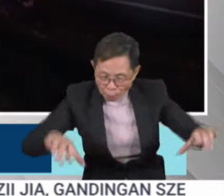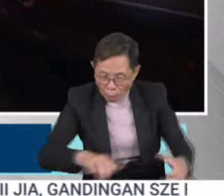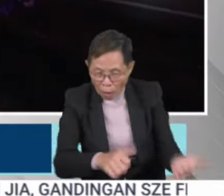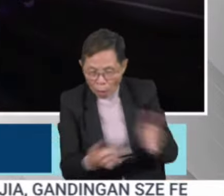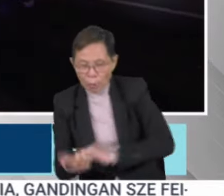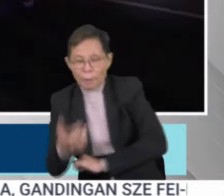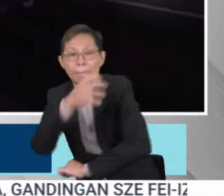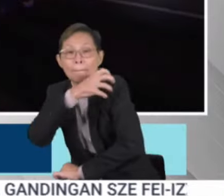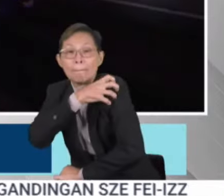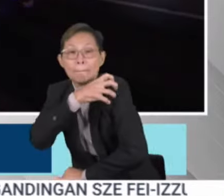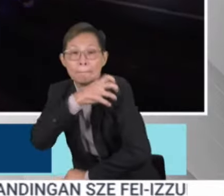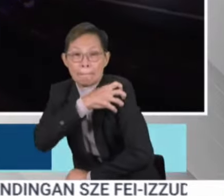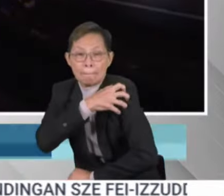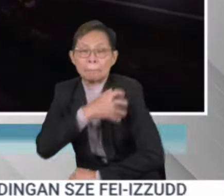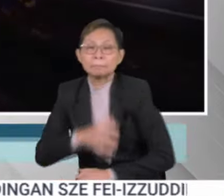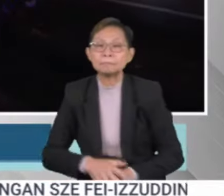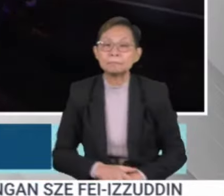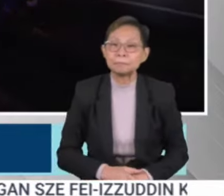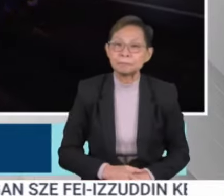dijalankan pihak berkuasa.